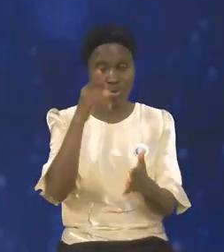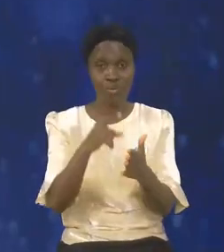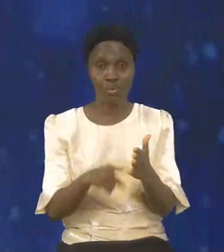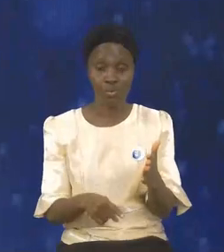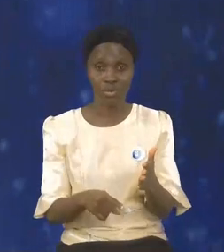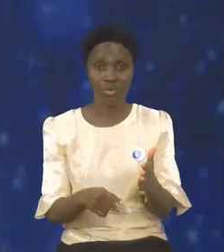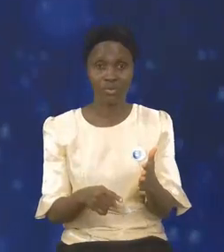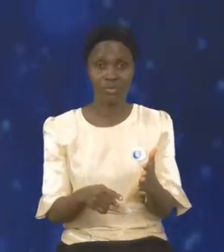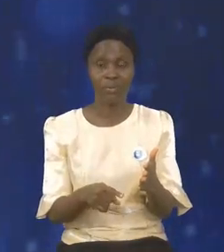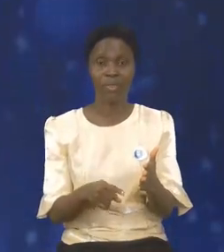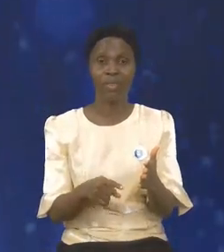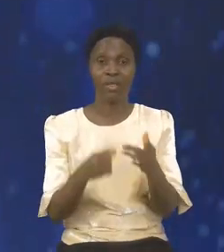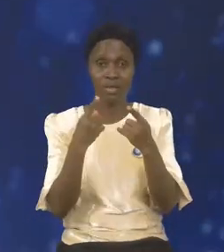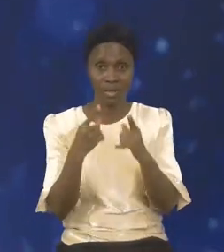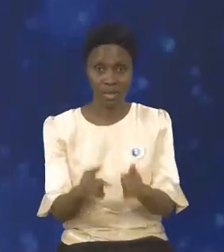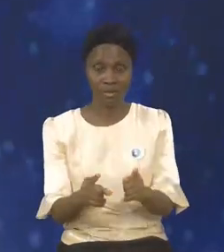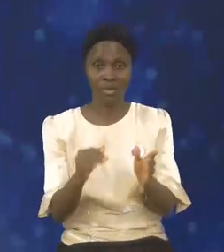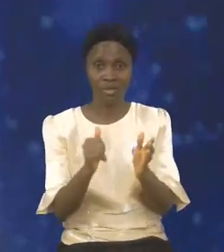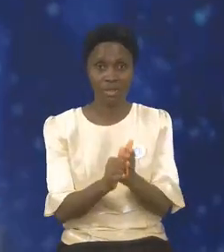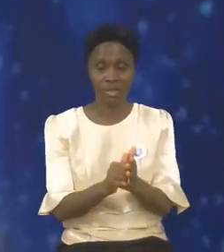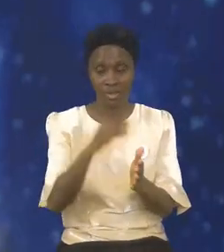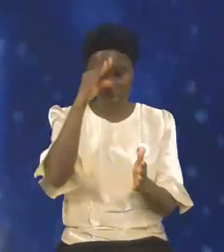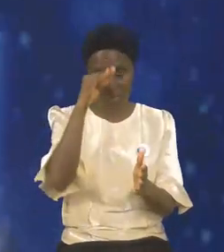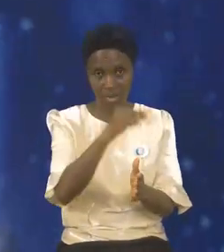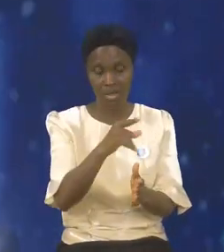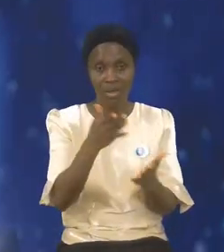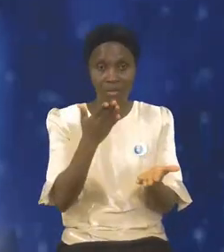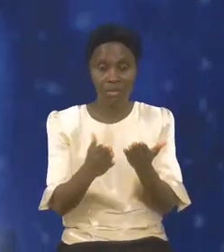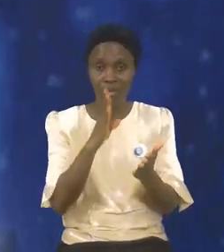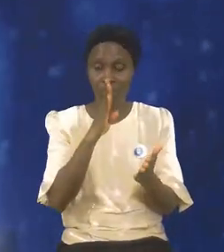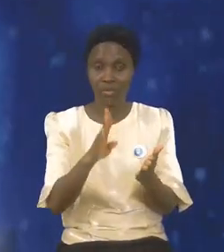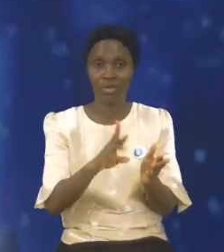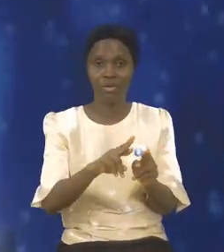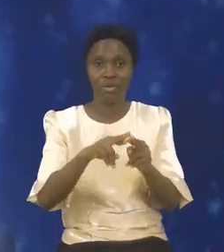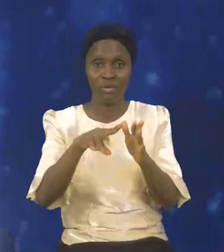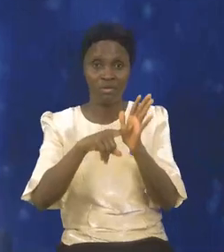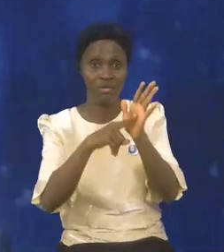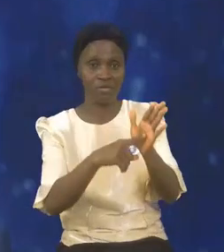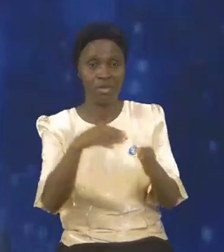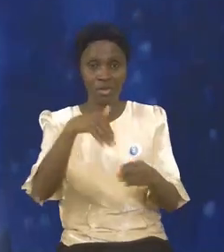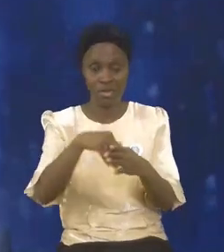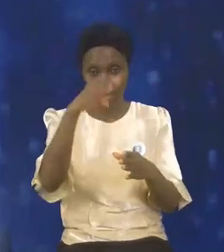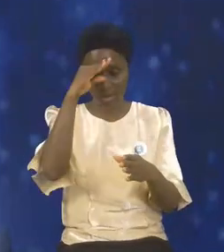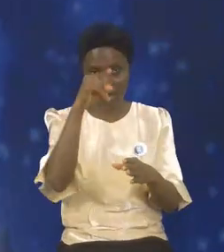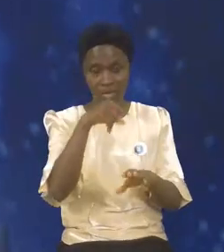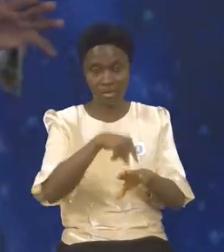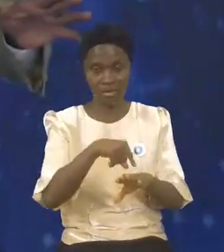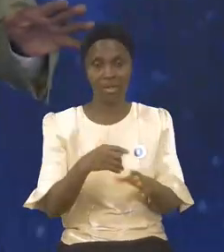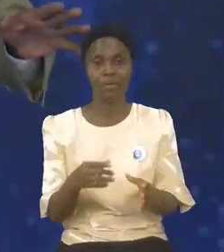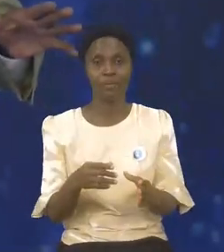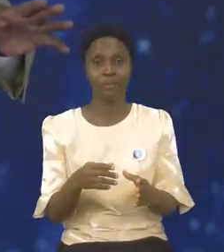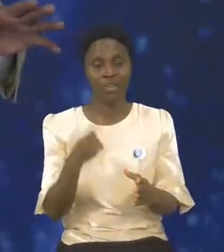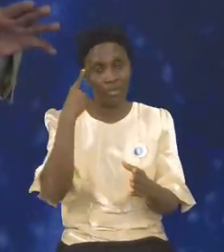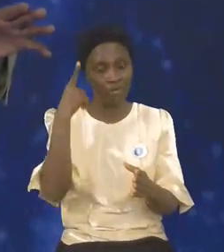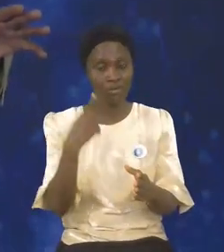Et le verset 6 dit, et maintenant vous savez ce qui le retient, afin qu'il ne paraisse